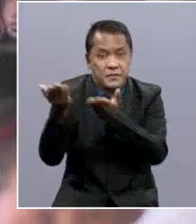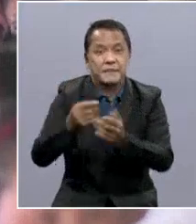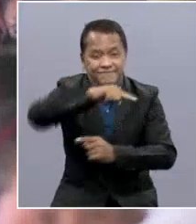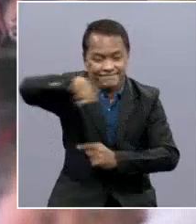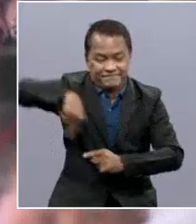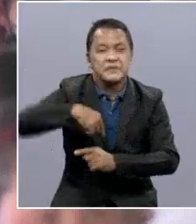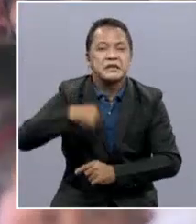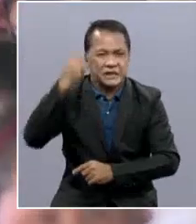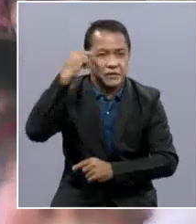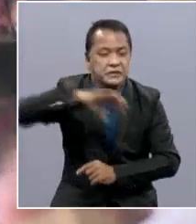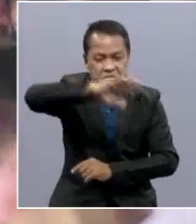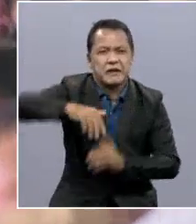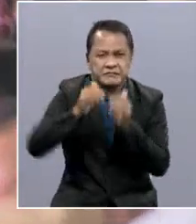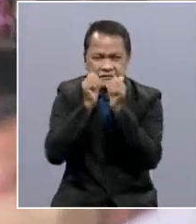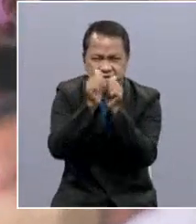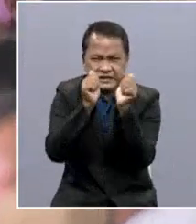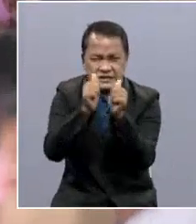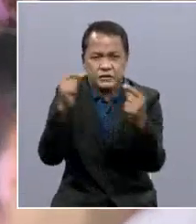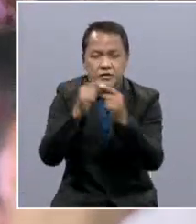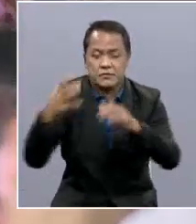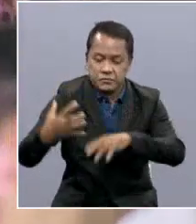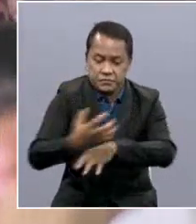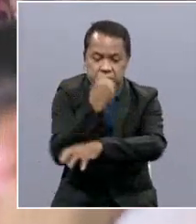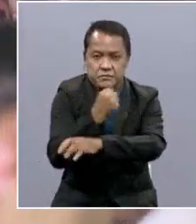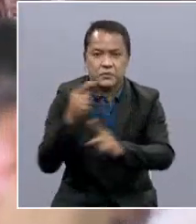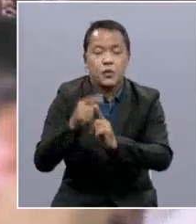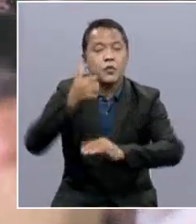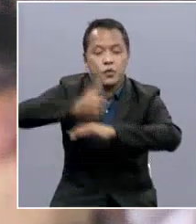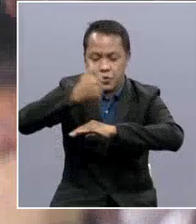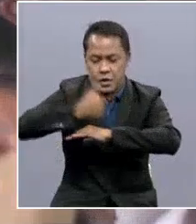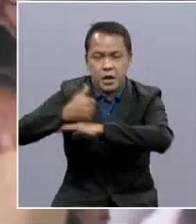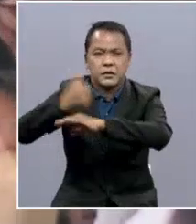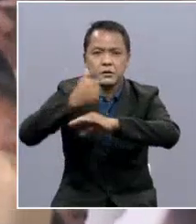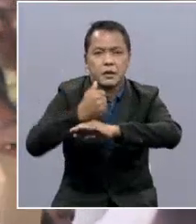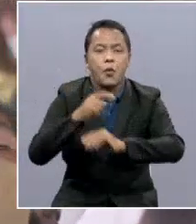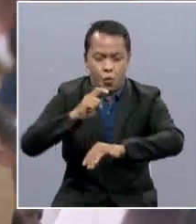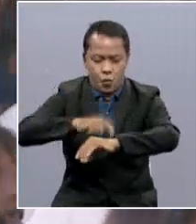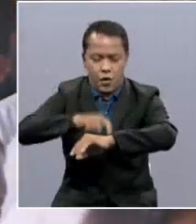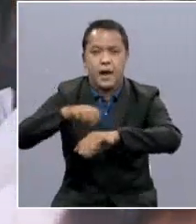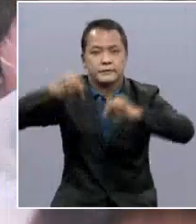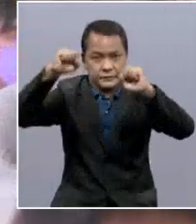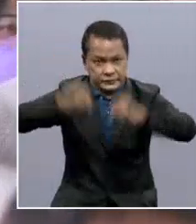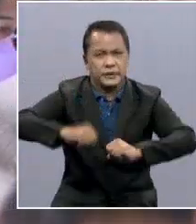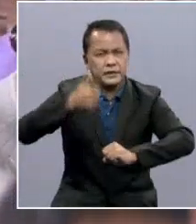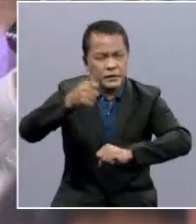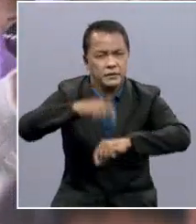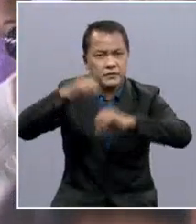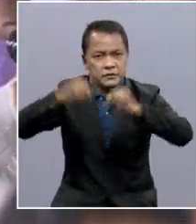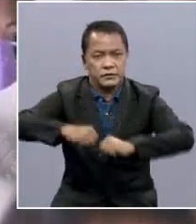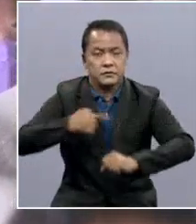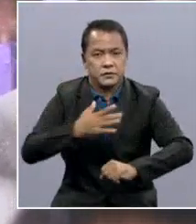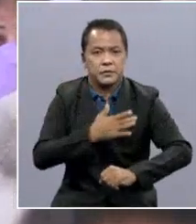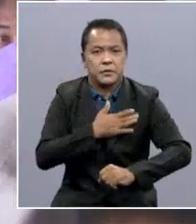นี้เชื่อว่าทุกอย่างจะดีขึ้นในเรื่องการเมืองเนี่ยก็ผู้ใหญ่หลายคนบอกว่ายังมีเวลาในการตัดสินใจแล้วตัวเอง